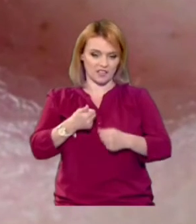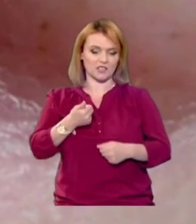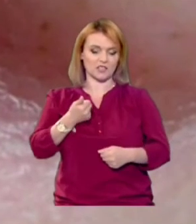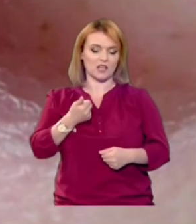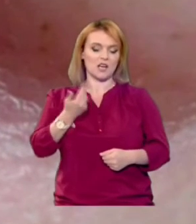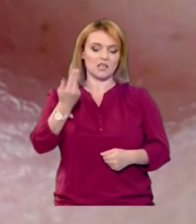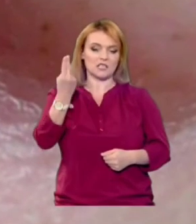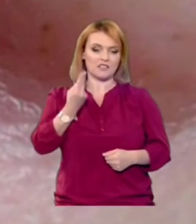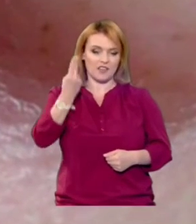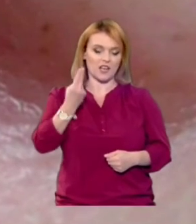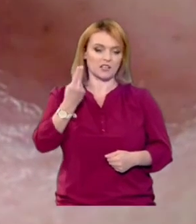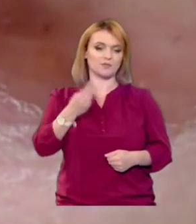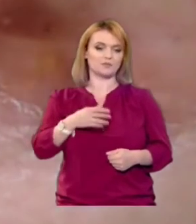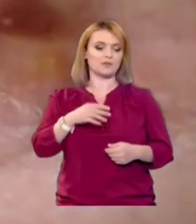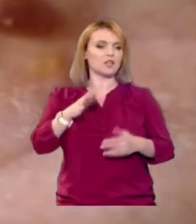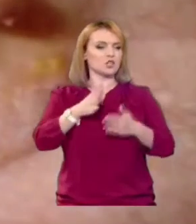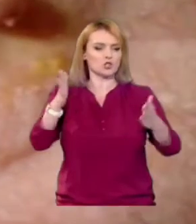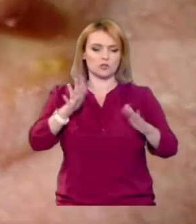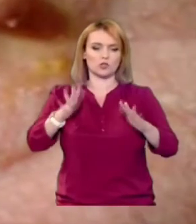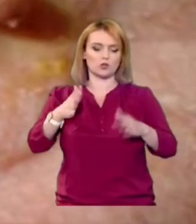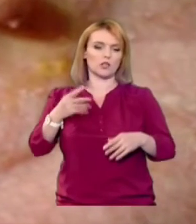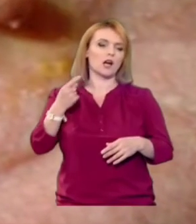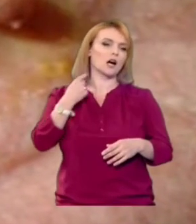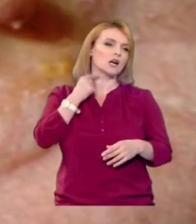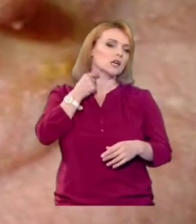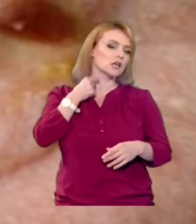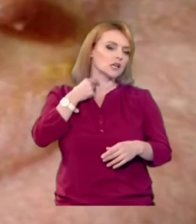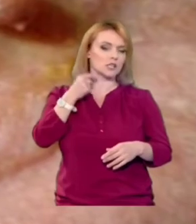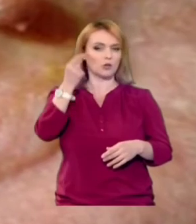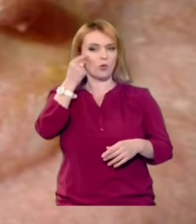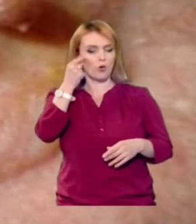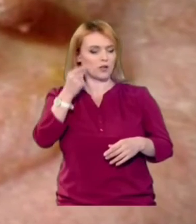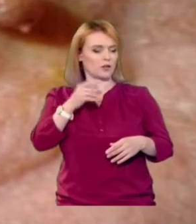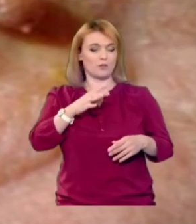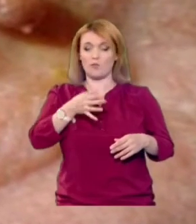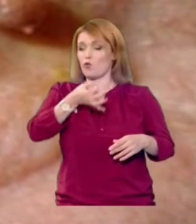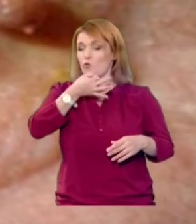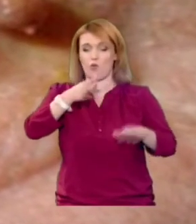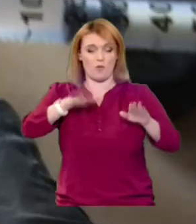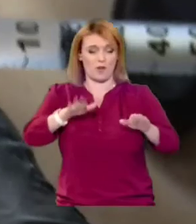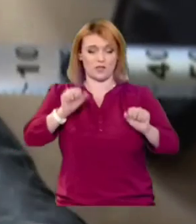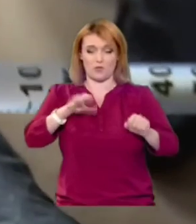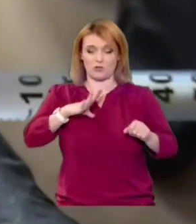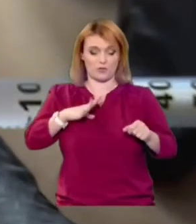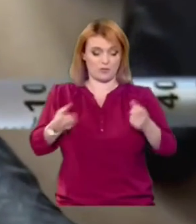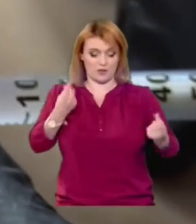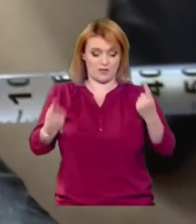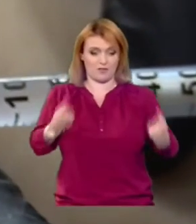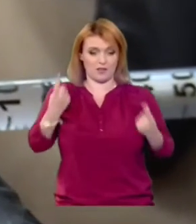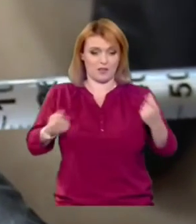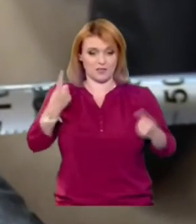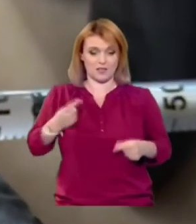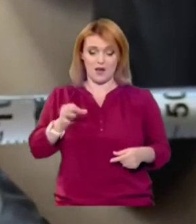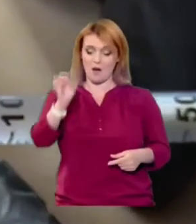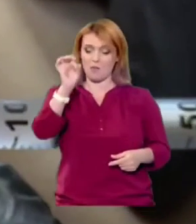cel mai des în regiunea gâtului, în fosele axilare, în regiunea submamară, dar și în jurul ochilor, pe torace sau abdomen.